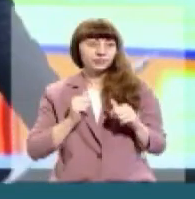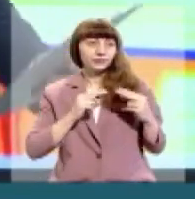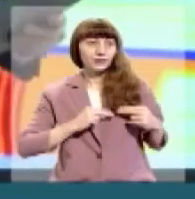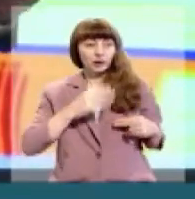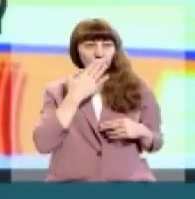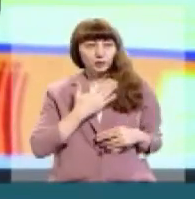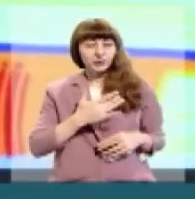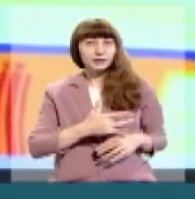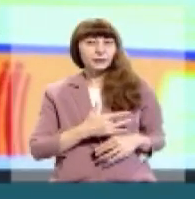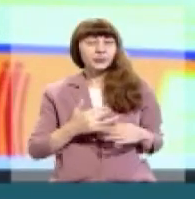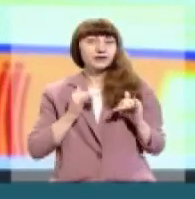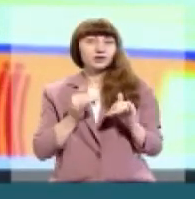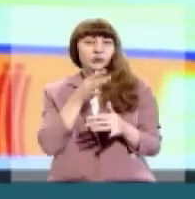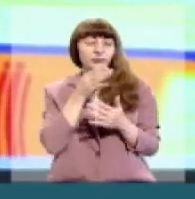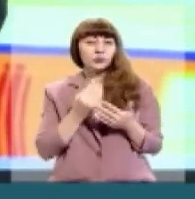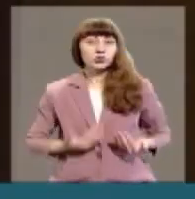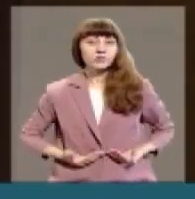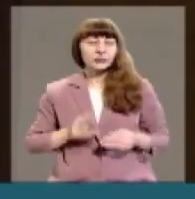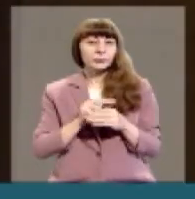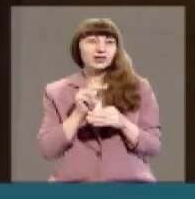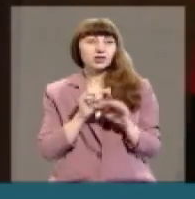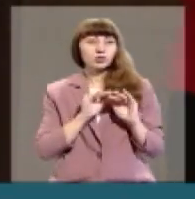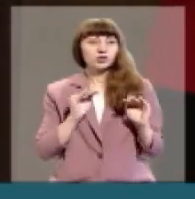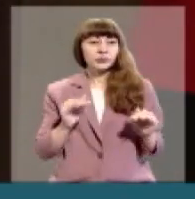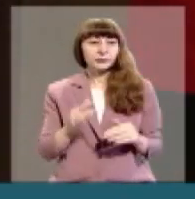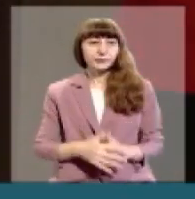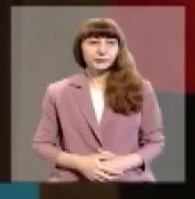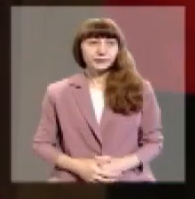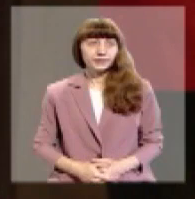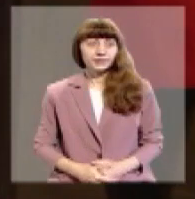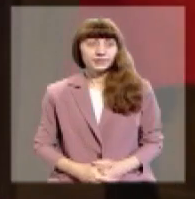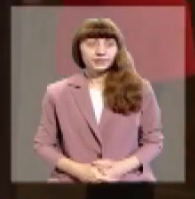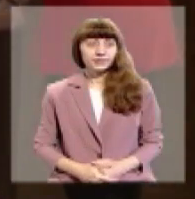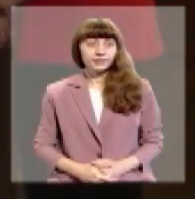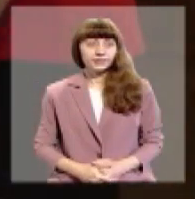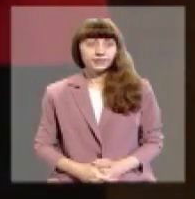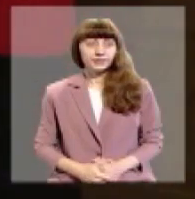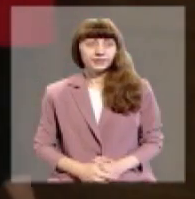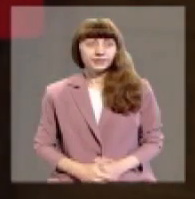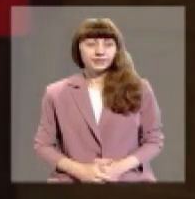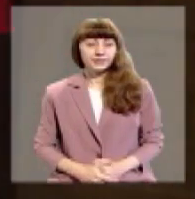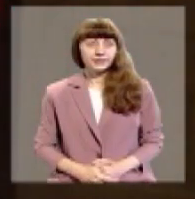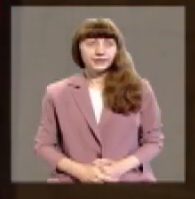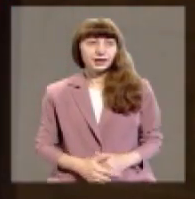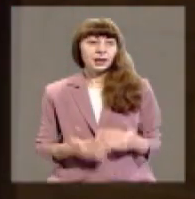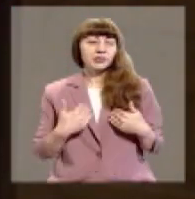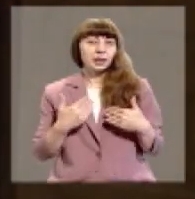қашанда абзал мамандық деген жоғары бағаға ие. Мамандығымды бастау сынып мұғалімнен бастадым.